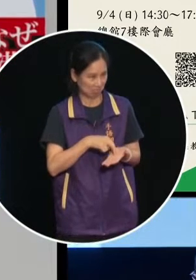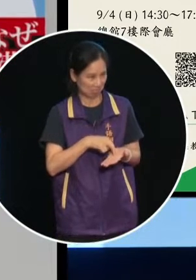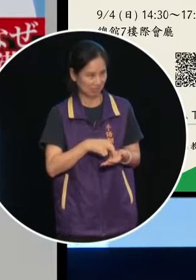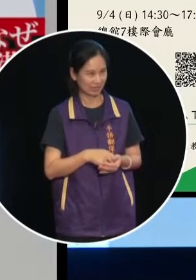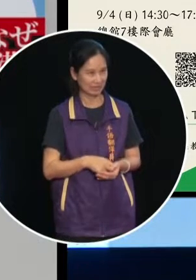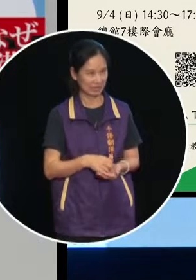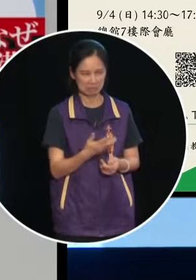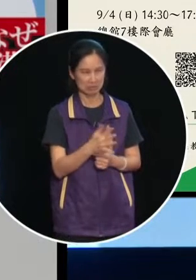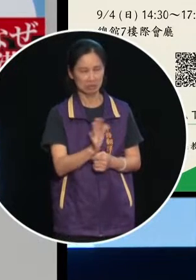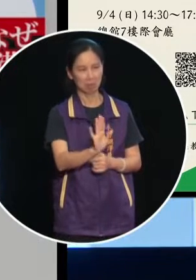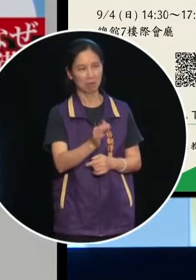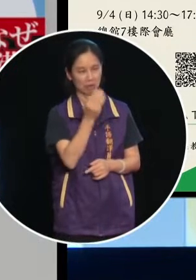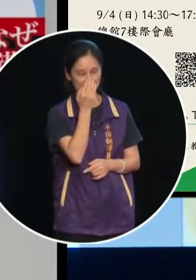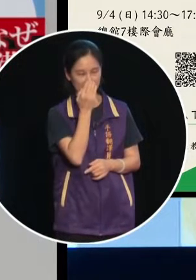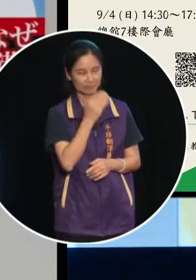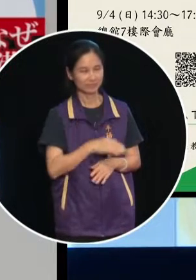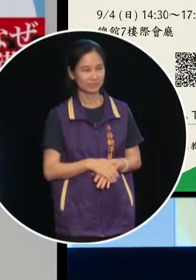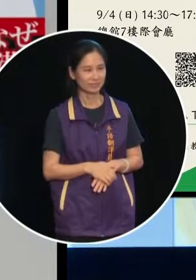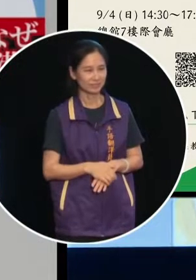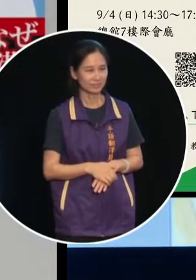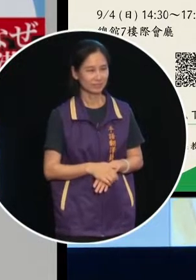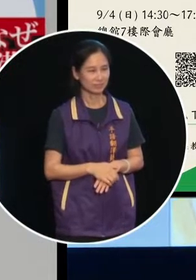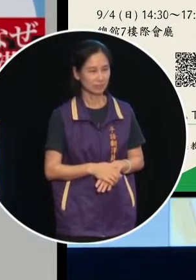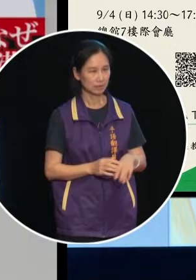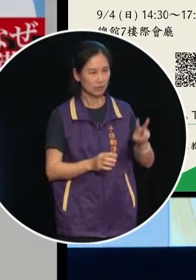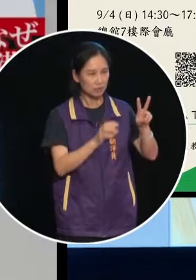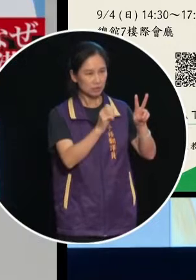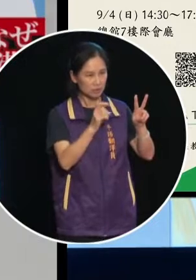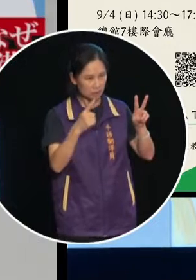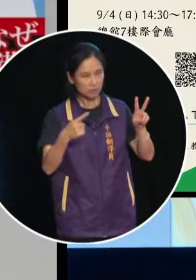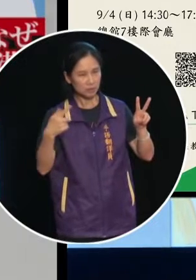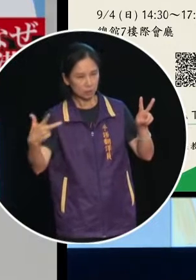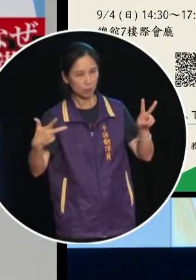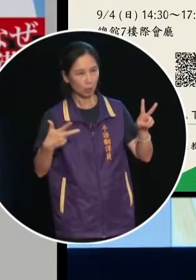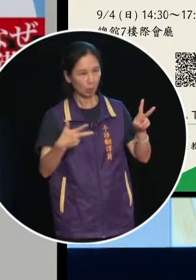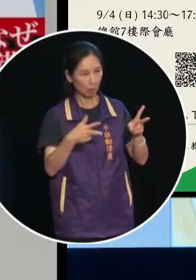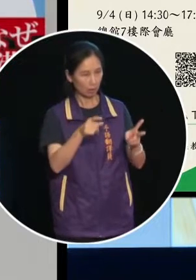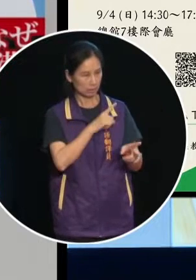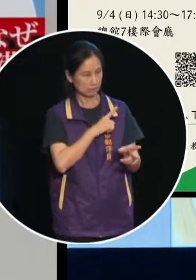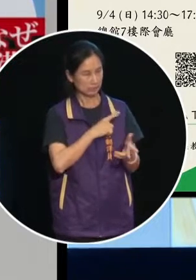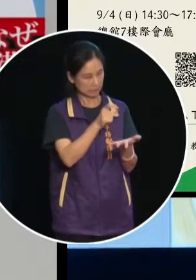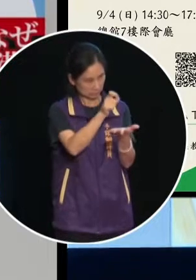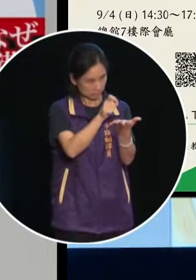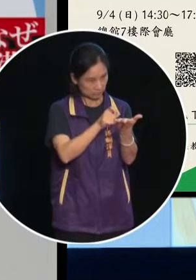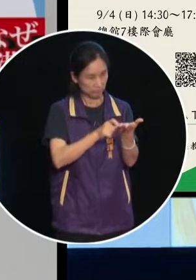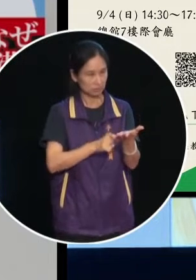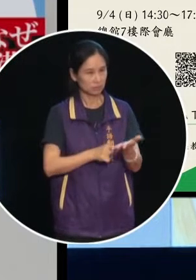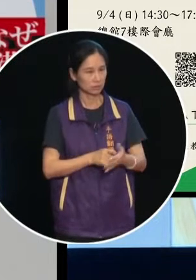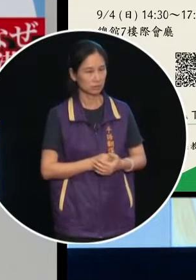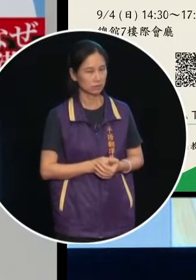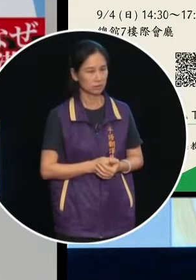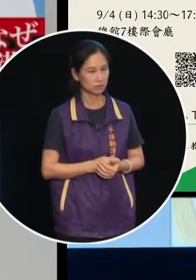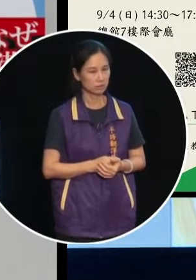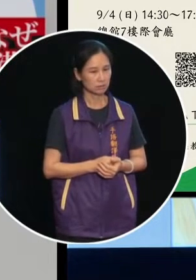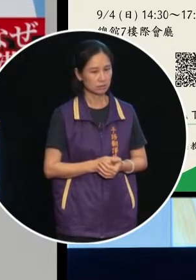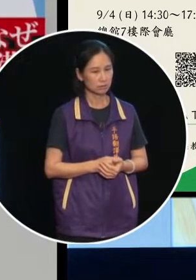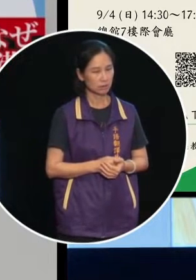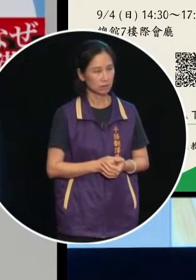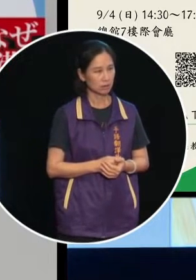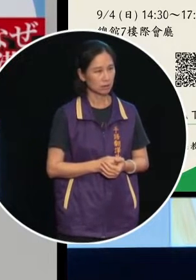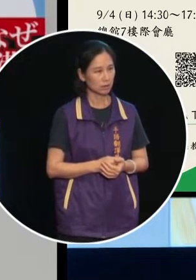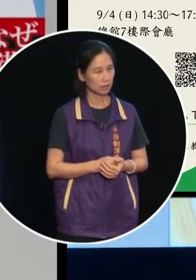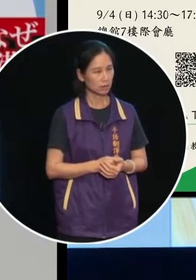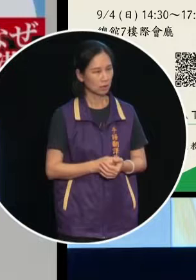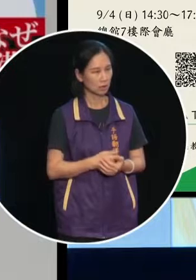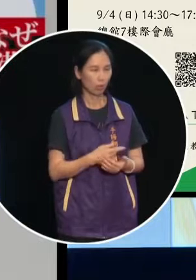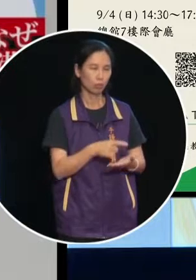死。然后2016年呢开始独立写作，之后就是那这些媒体人